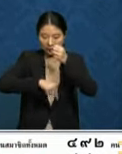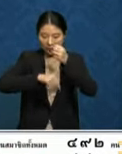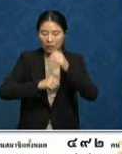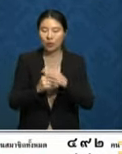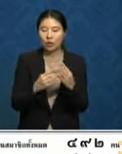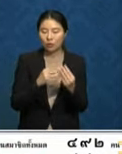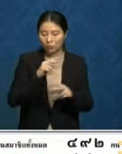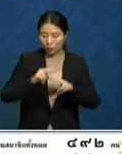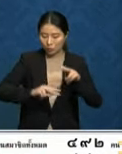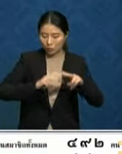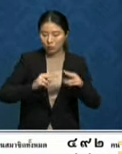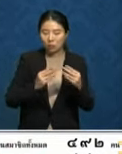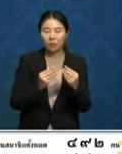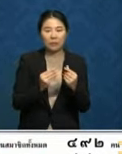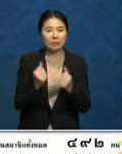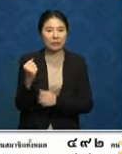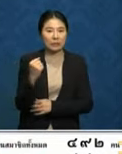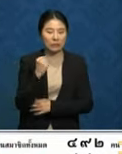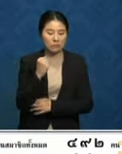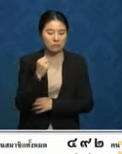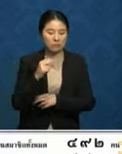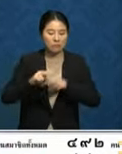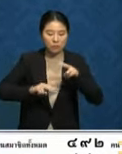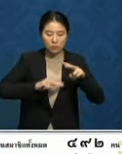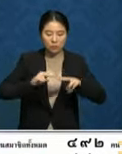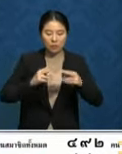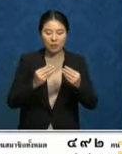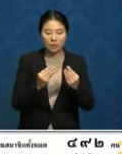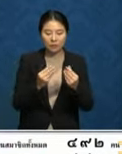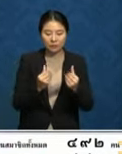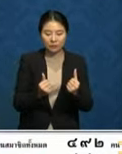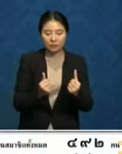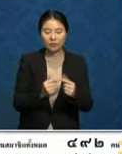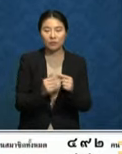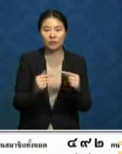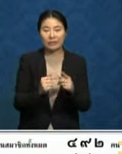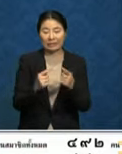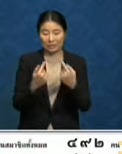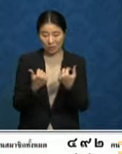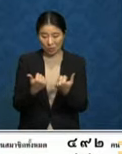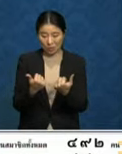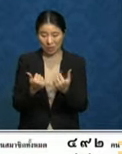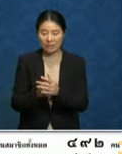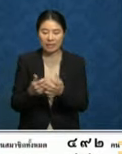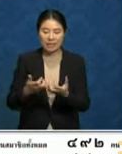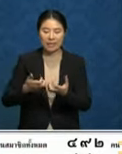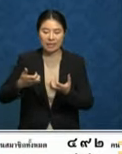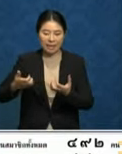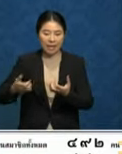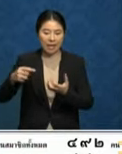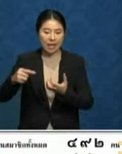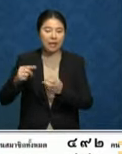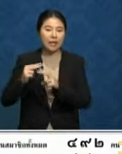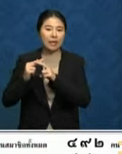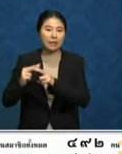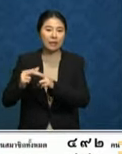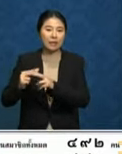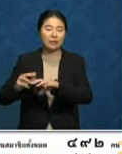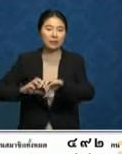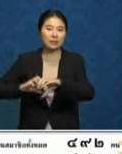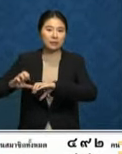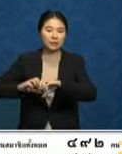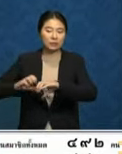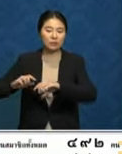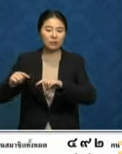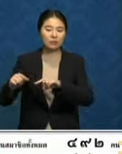ข้นแต่เมื่อเป็นหน่วยงานในกำกับหรือออกนอกระบบไปแล้วเนี่ยความโปร่งใสก็เป็นสิ่งที่